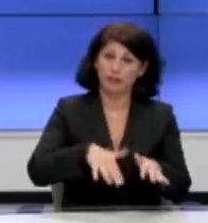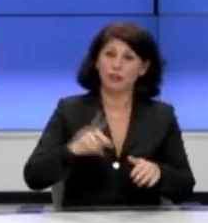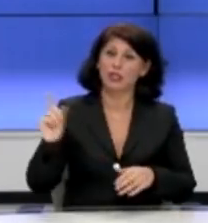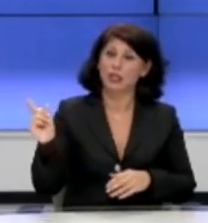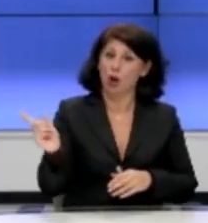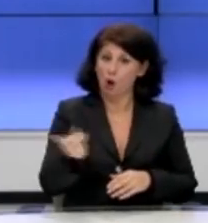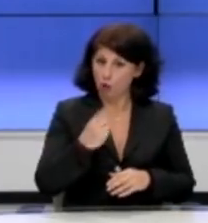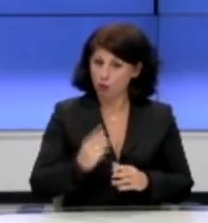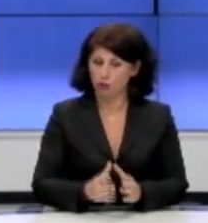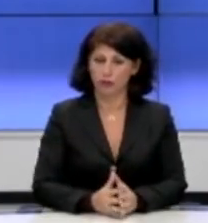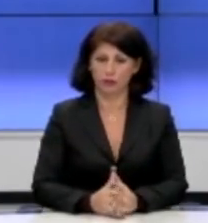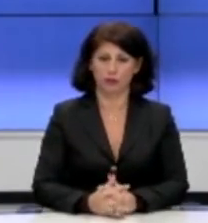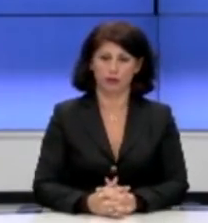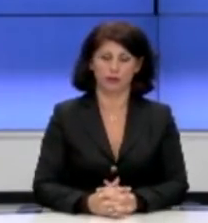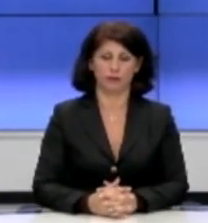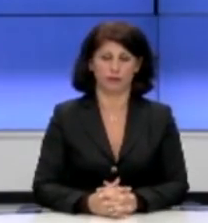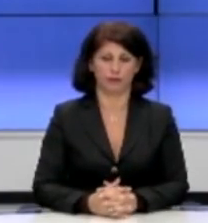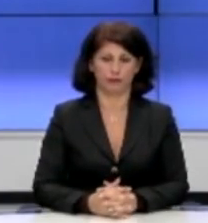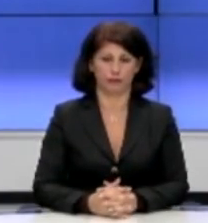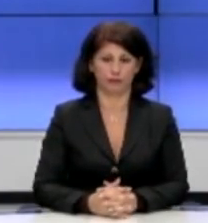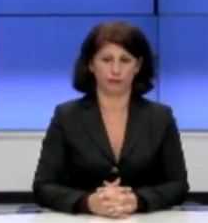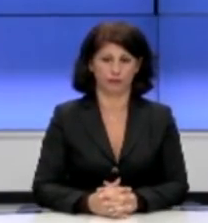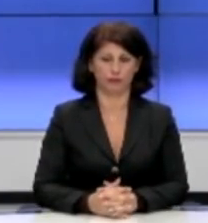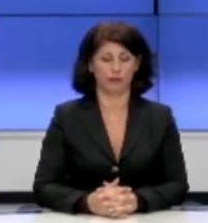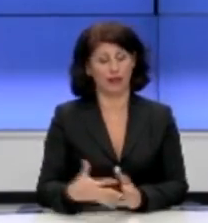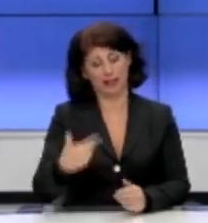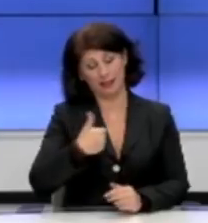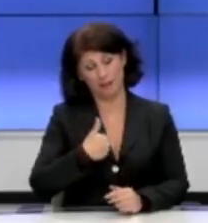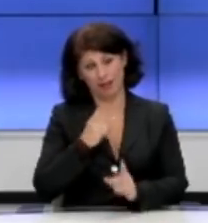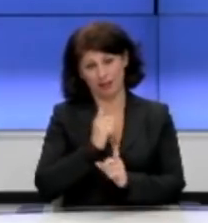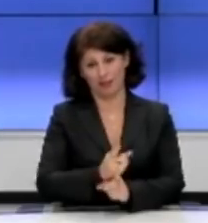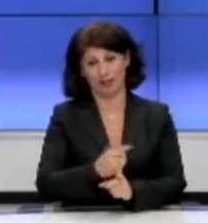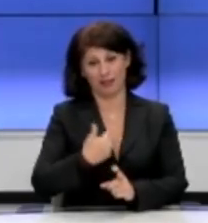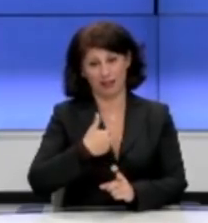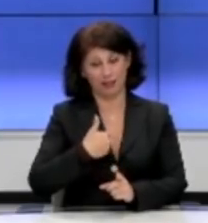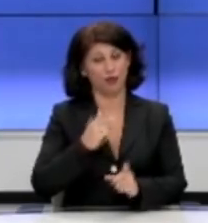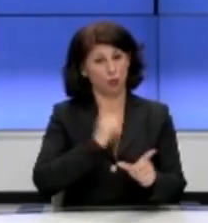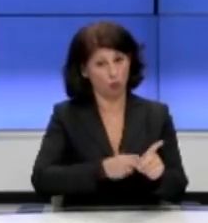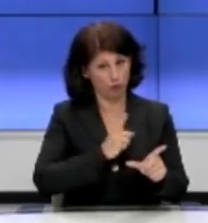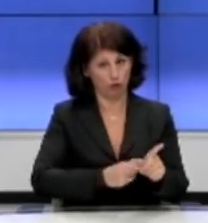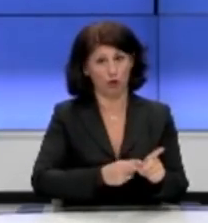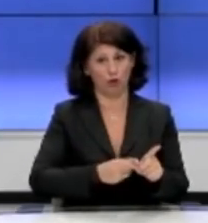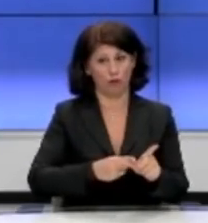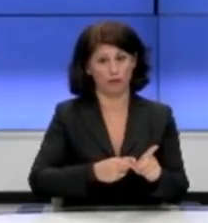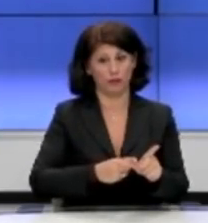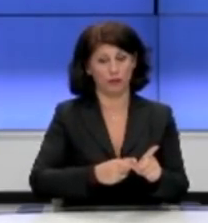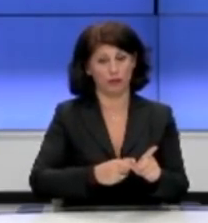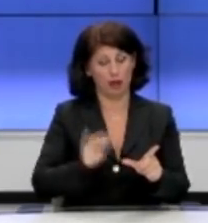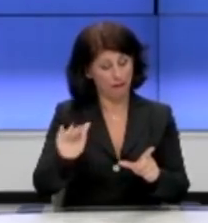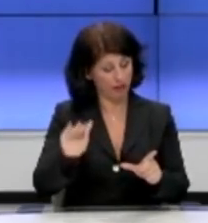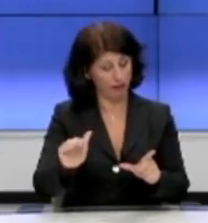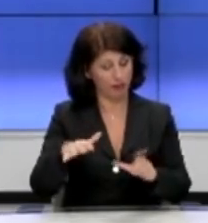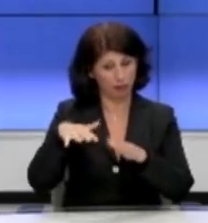όλους, οι οποίοι και σε εμάς ιδιαίτερα προς το Κομμουνιστικό Κόμμα